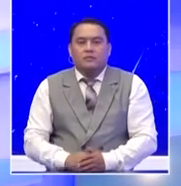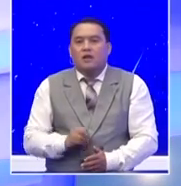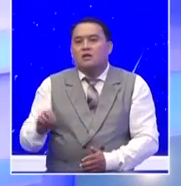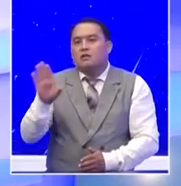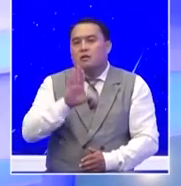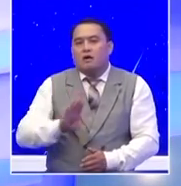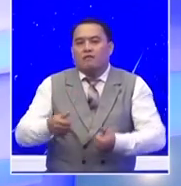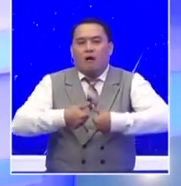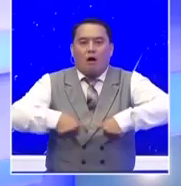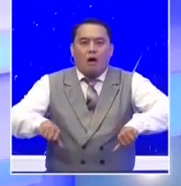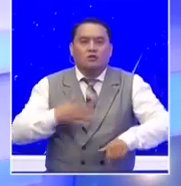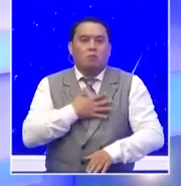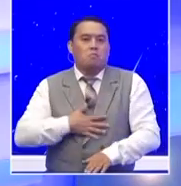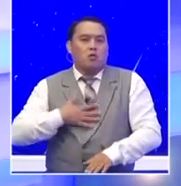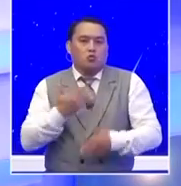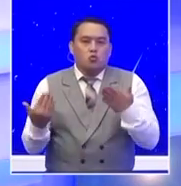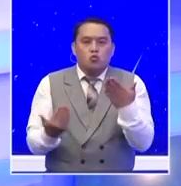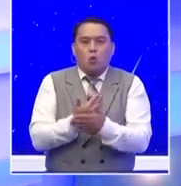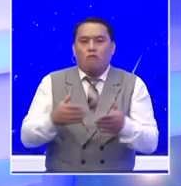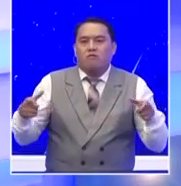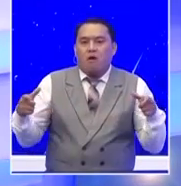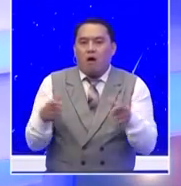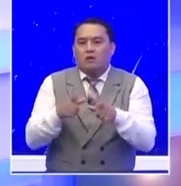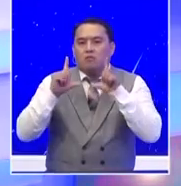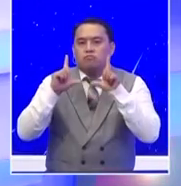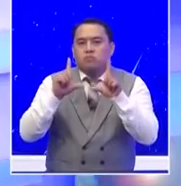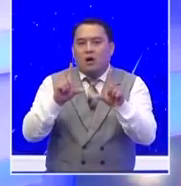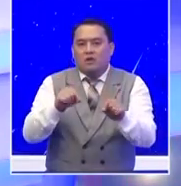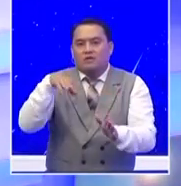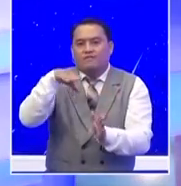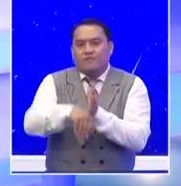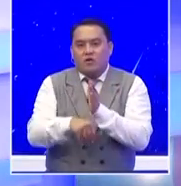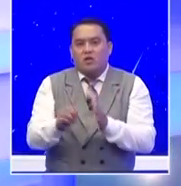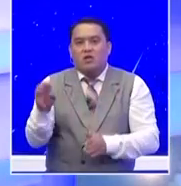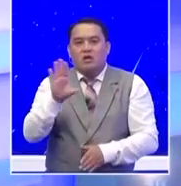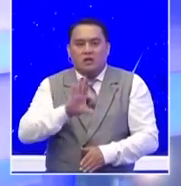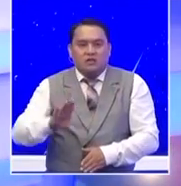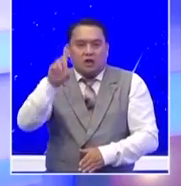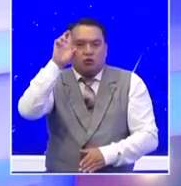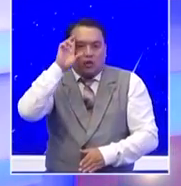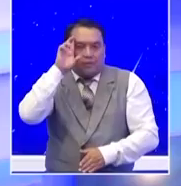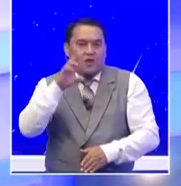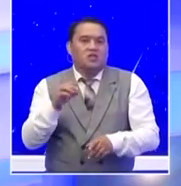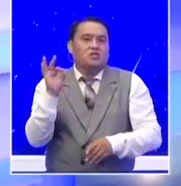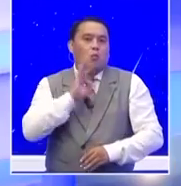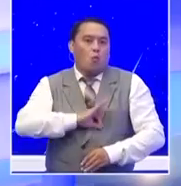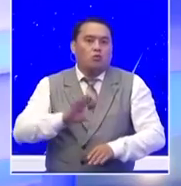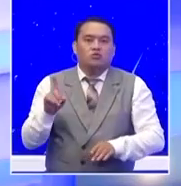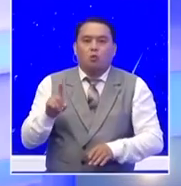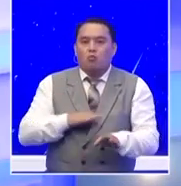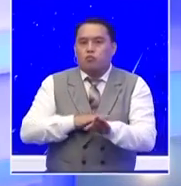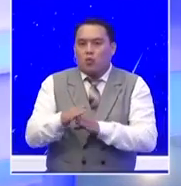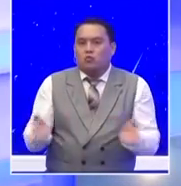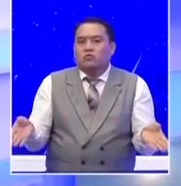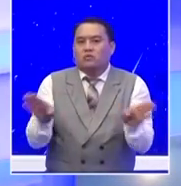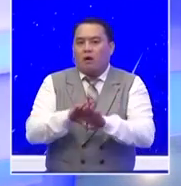Еврокомиссия выразила озабоченность по поводу новых ограничений на поездки, которые ввели некоторые страны ЕС, и призывает использовать вместо полного